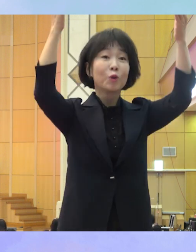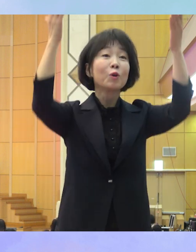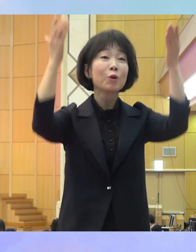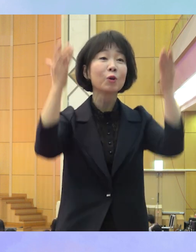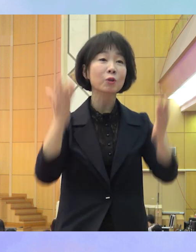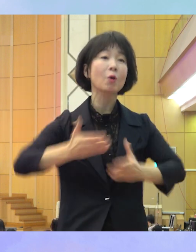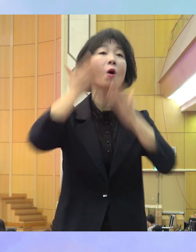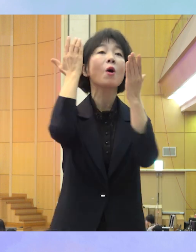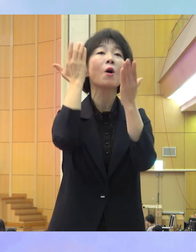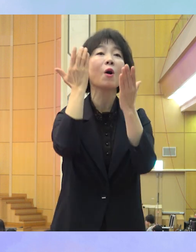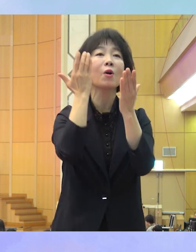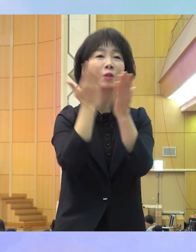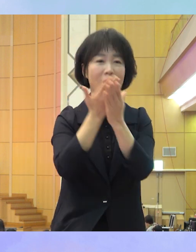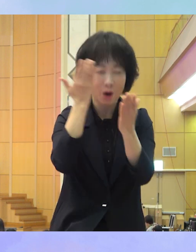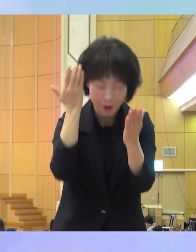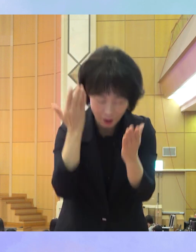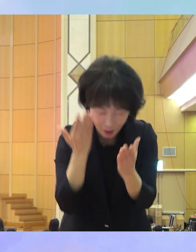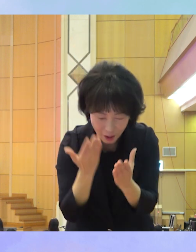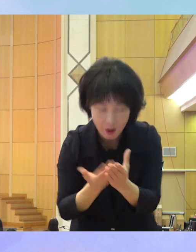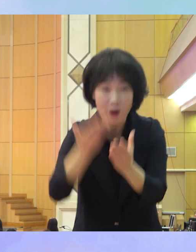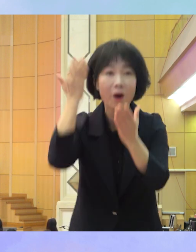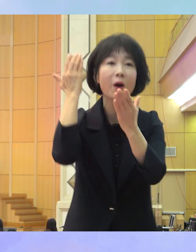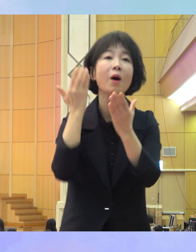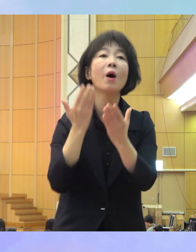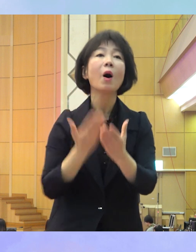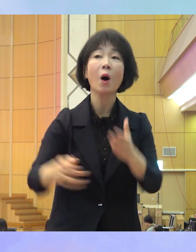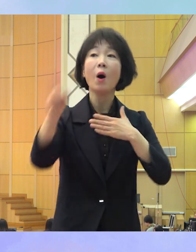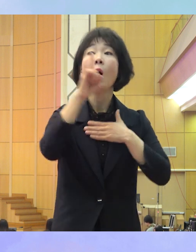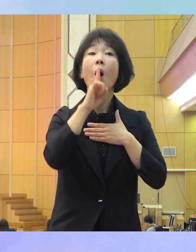새날 주소서.